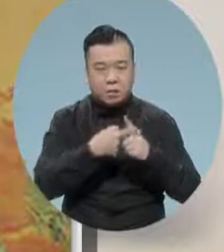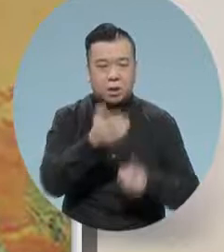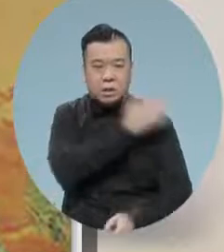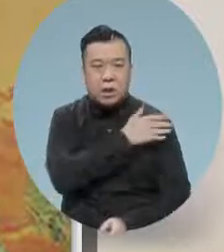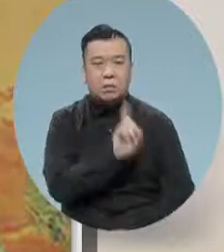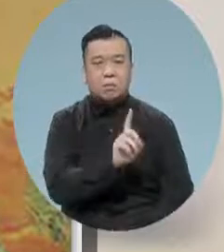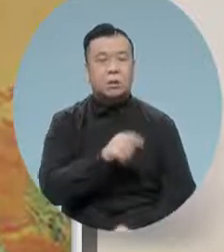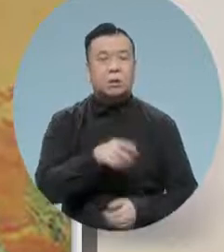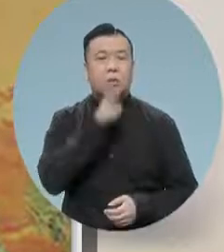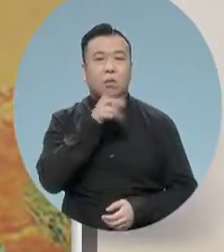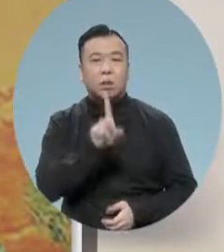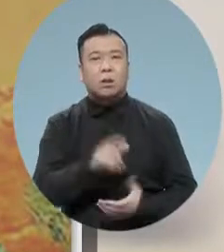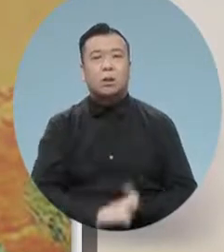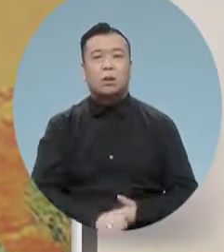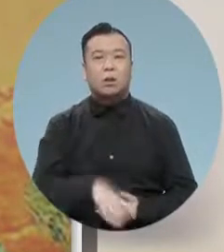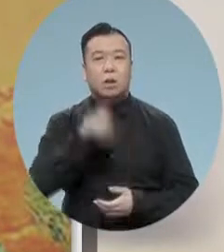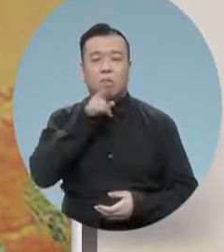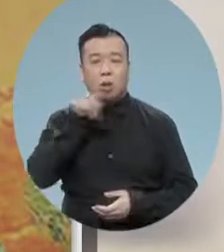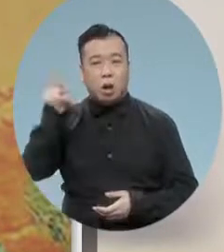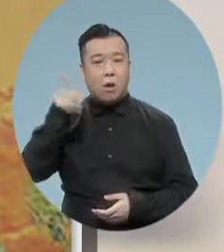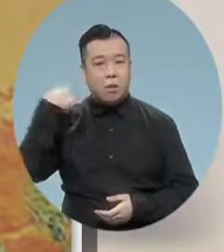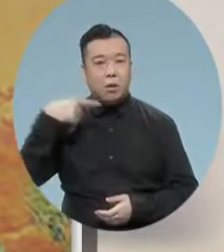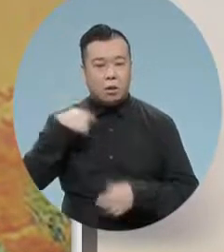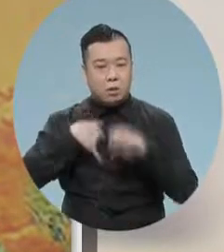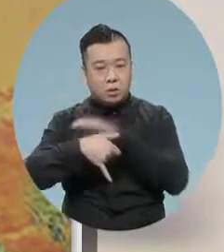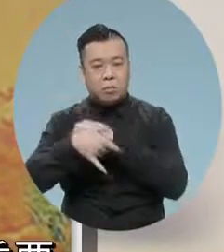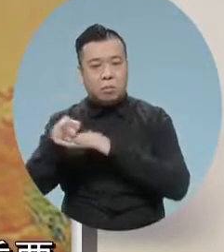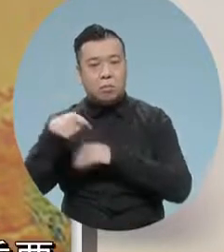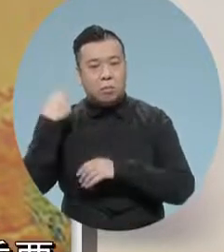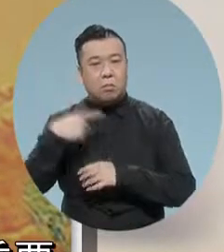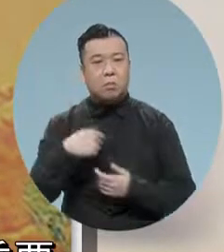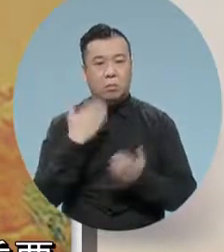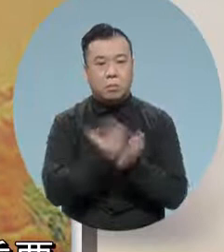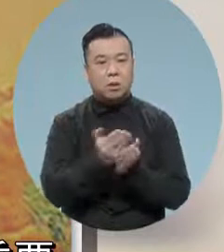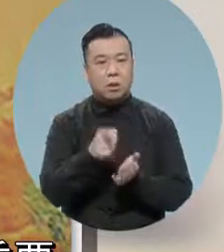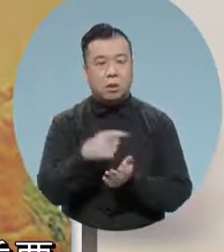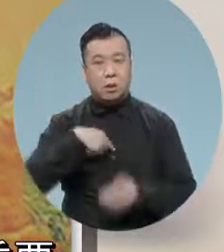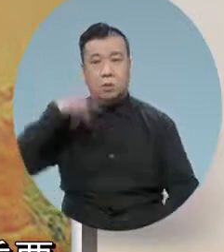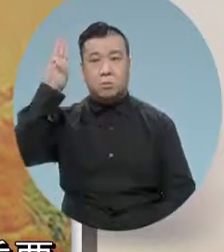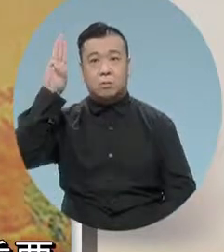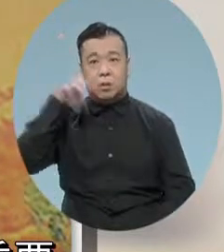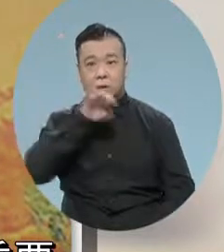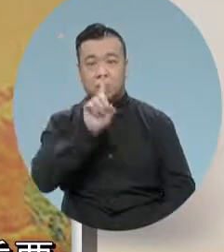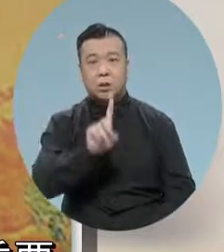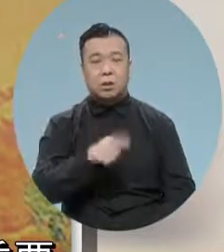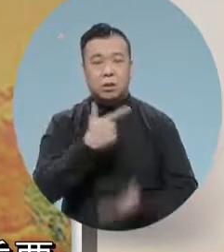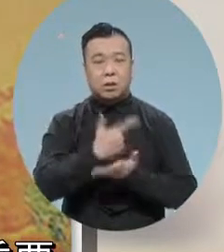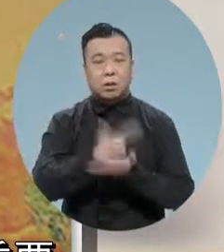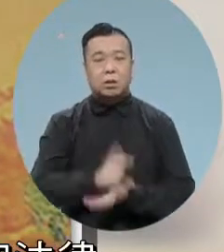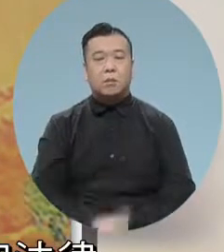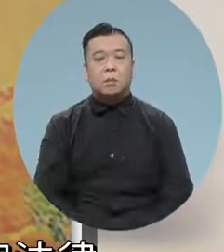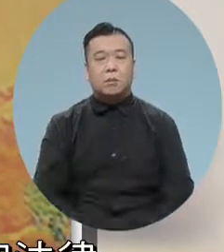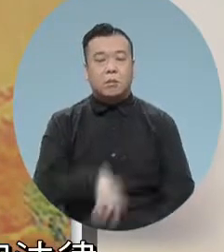责任。例如就是在美国呢，如果要入籍啊，如果入籍呢，你的宣誓誓词怎么讲呢？有几句说话很重要的，